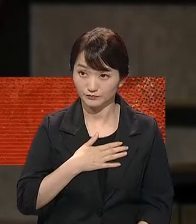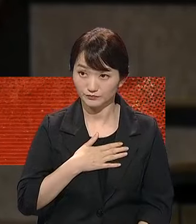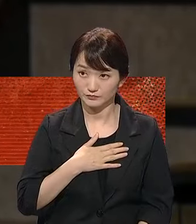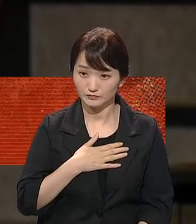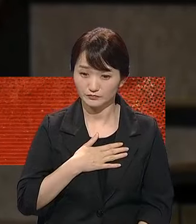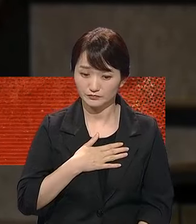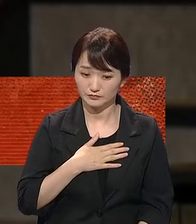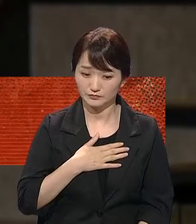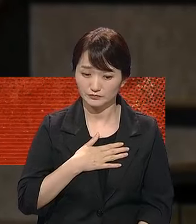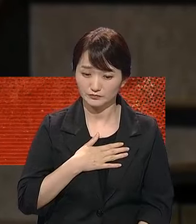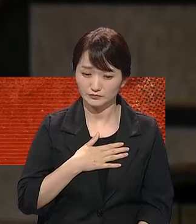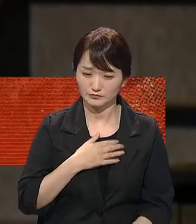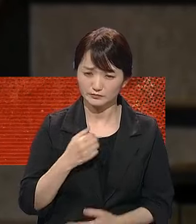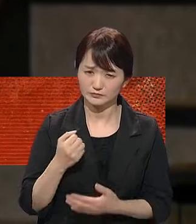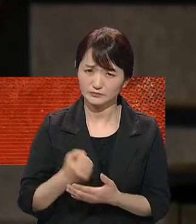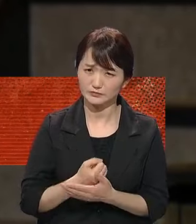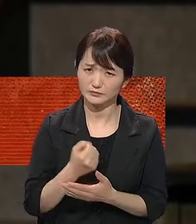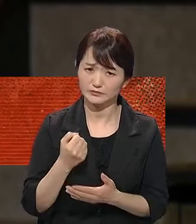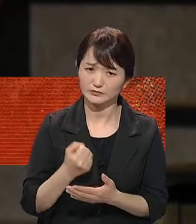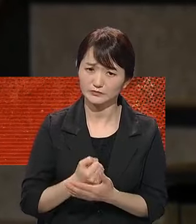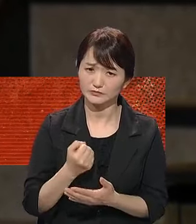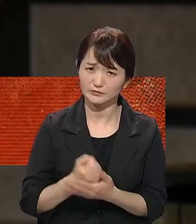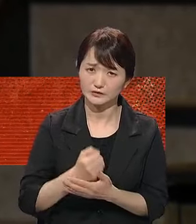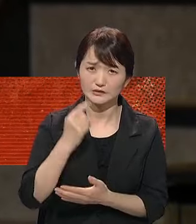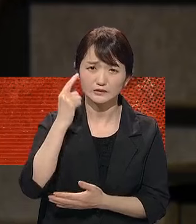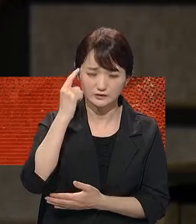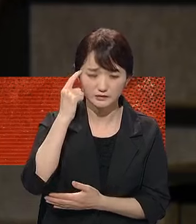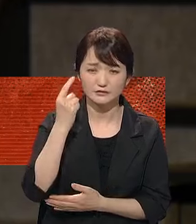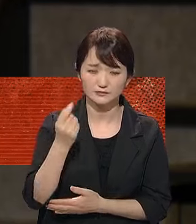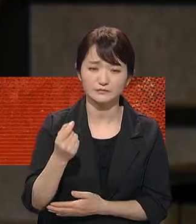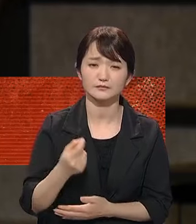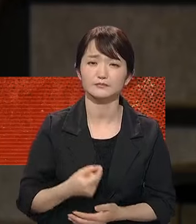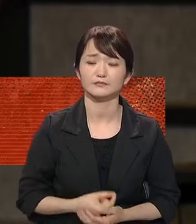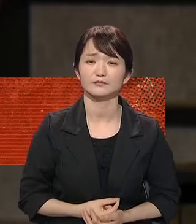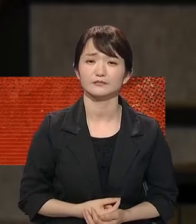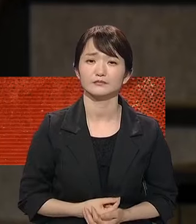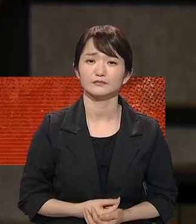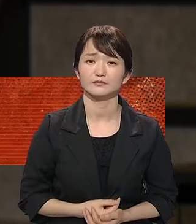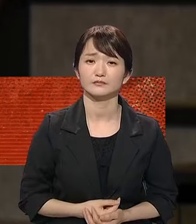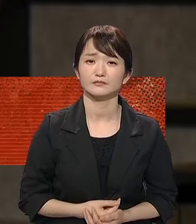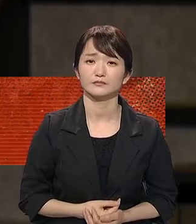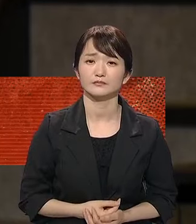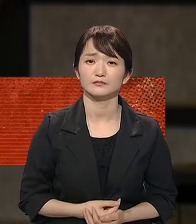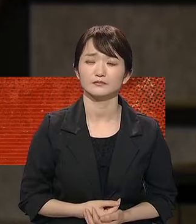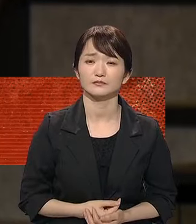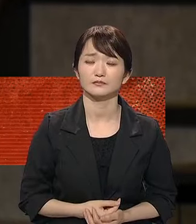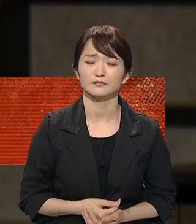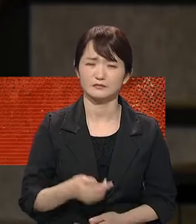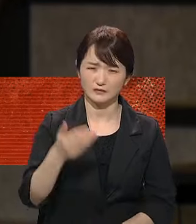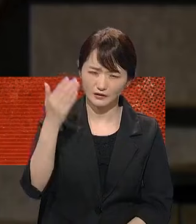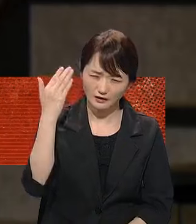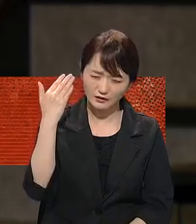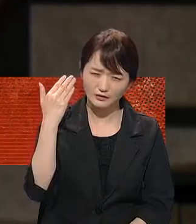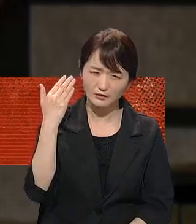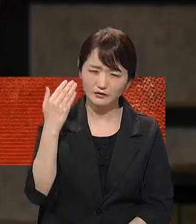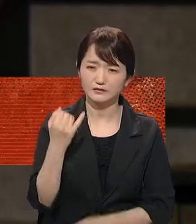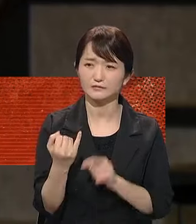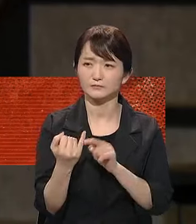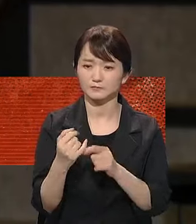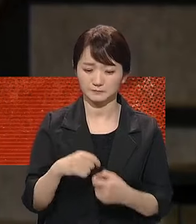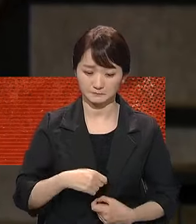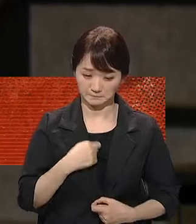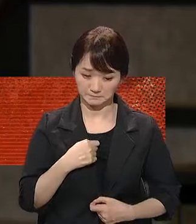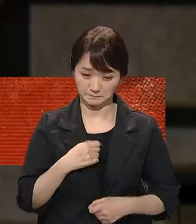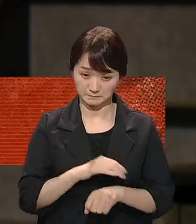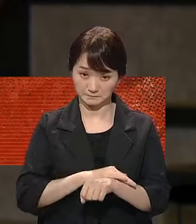섭섭하게 생각을 하지 않을 사람은 없을 것 같습니다 그런데 근데 이제 제가 봤을 때는 그 이전에 이분이 아주 솔직하게 잘